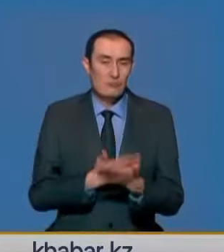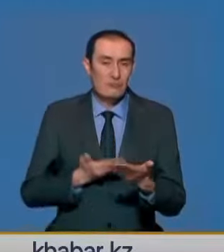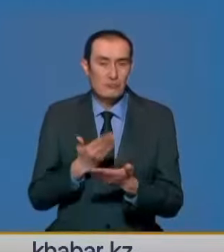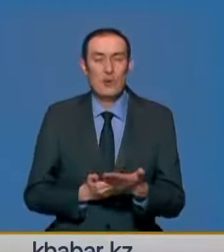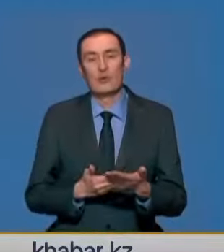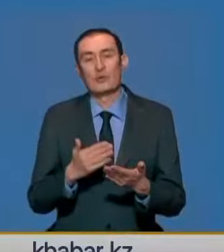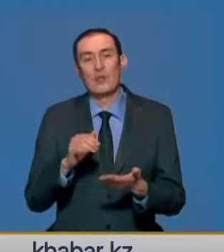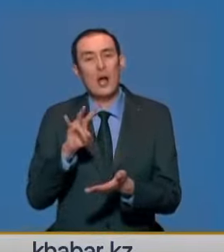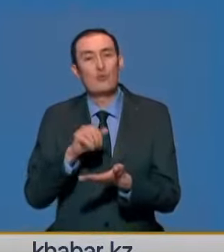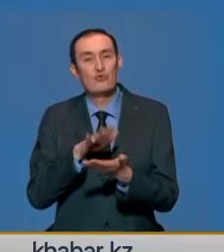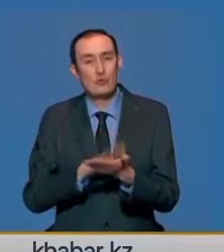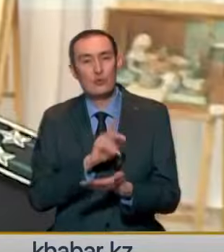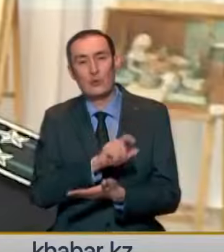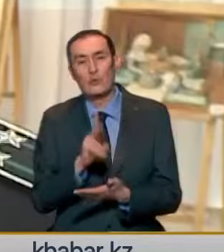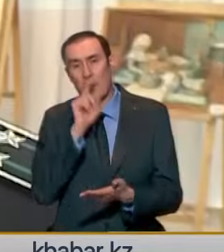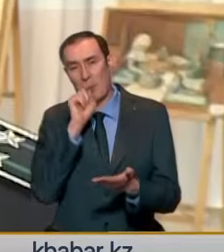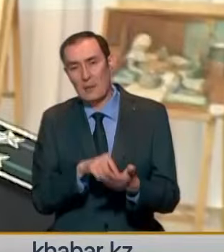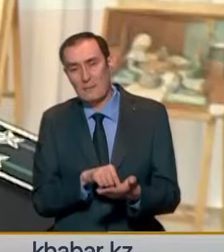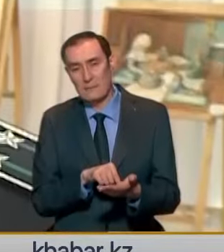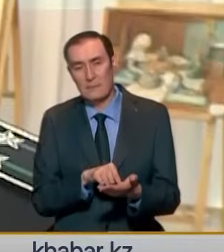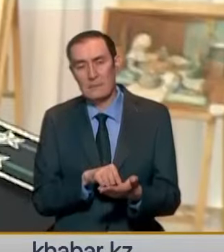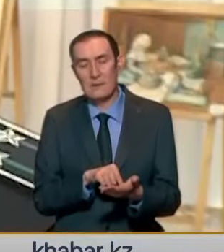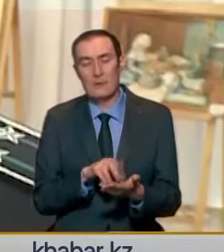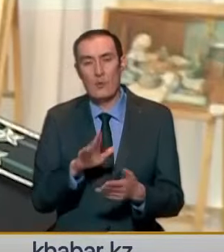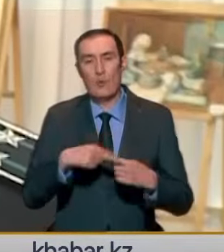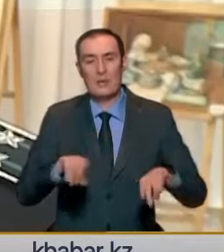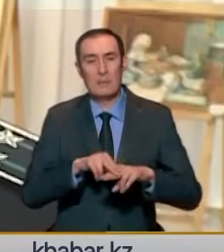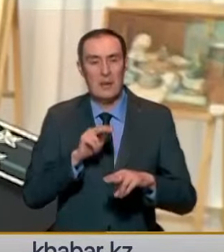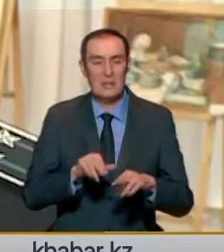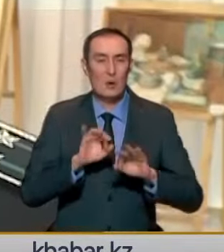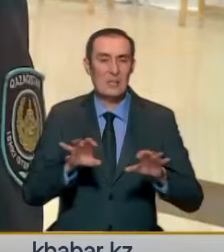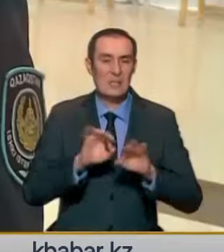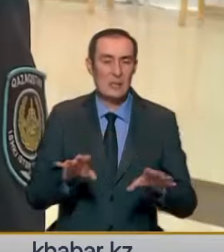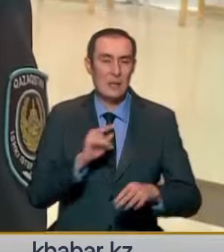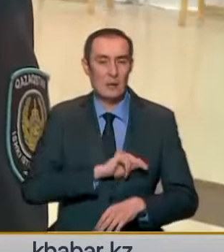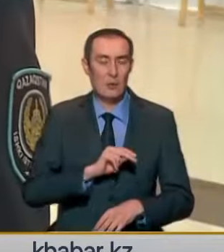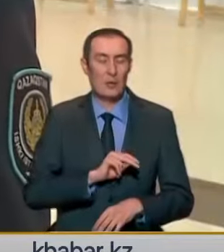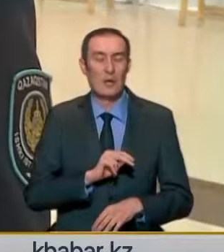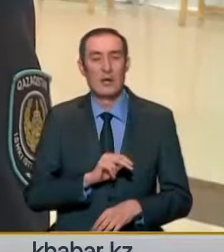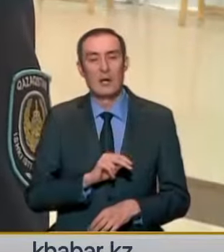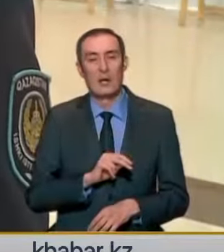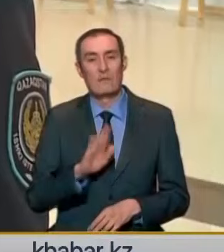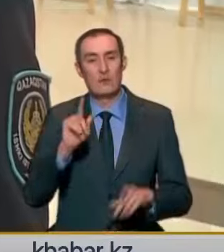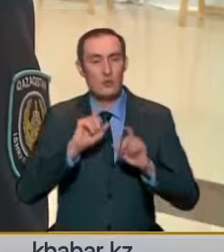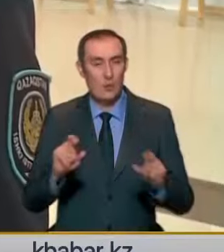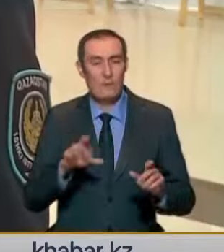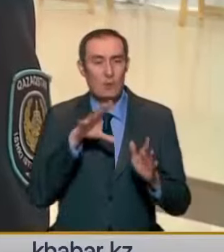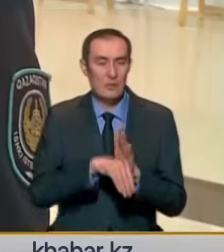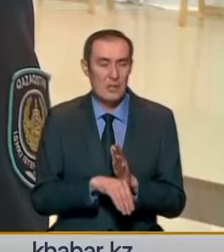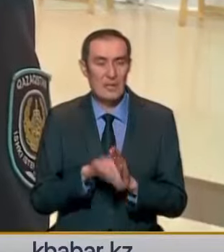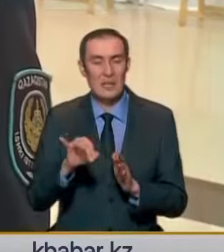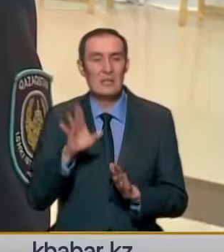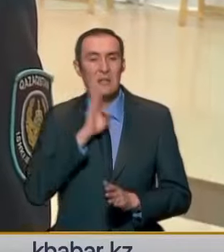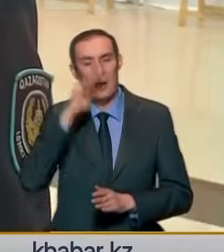берем на учет лиц, попадавших в поле зрения органов полиции. Разъяснительная работа не только в стенах школы, в том числе и